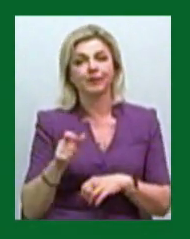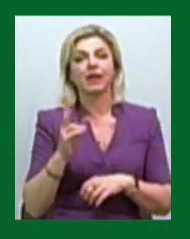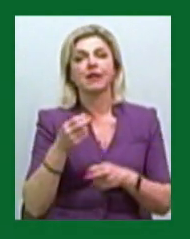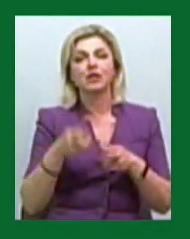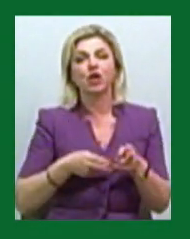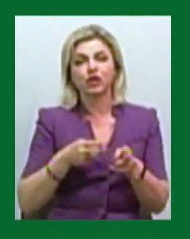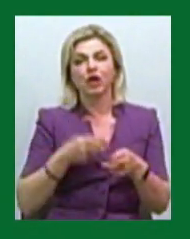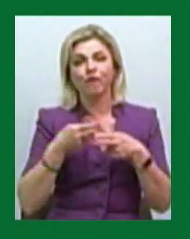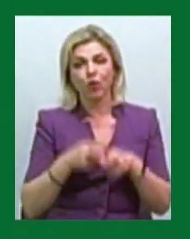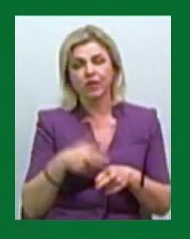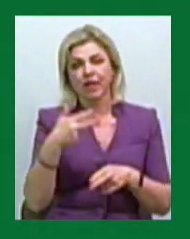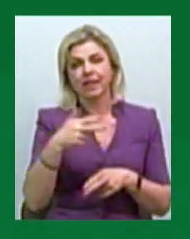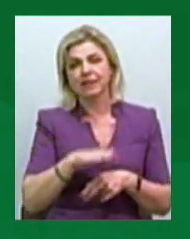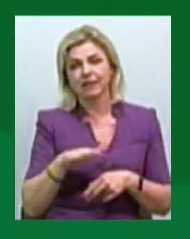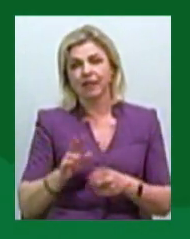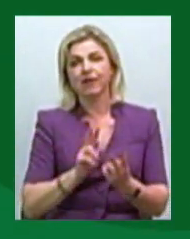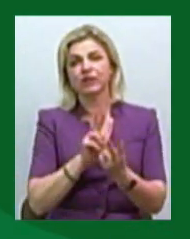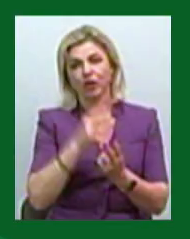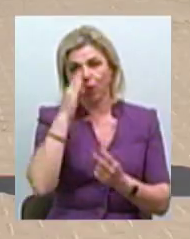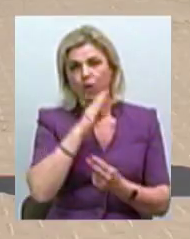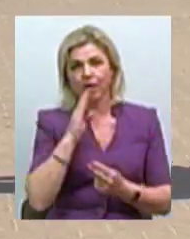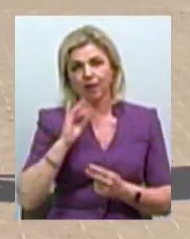вокзалі 30 дітей зустрічали батьки та друзі.